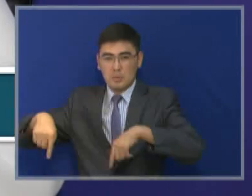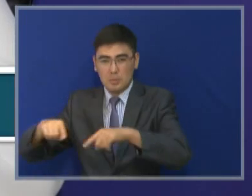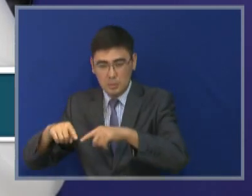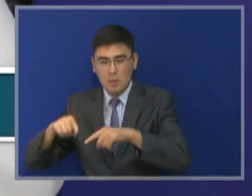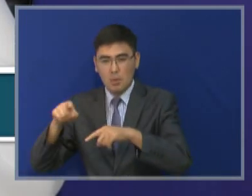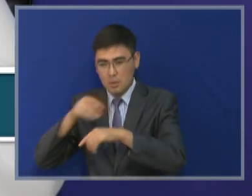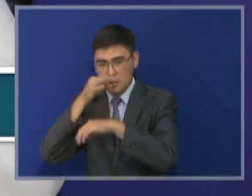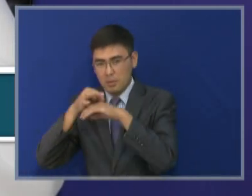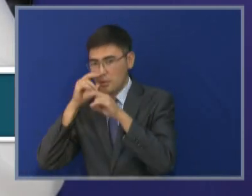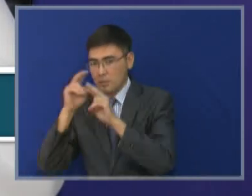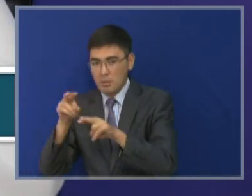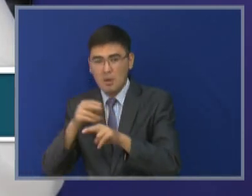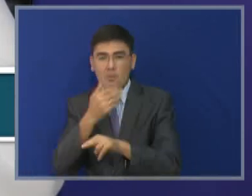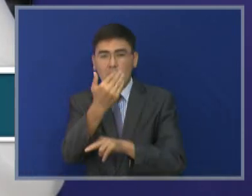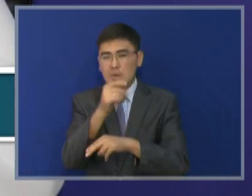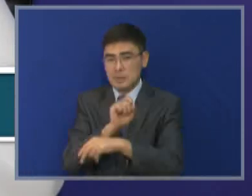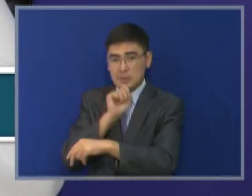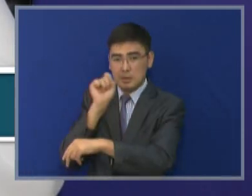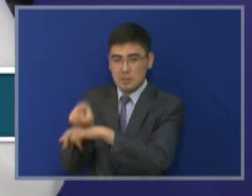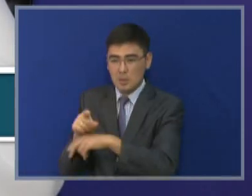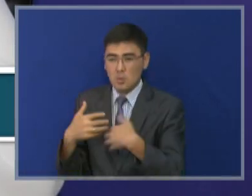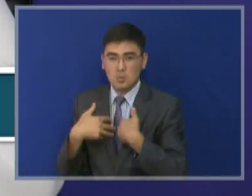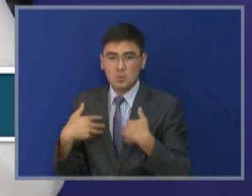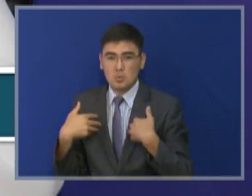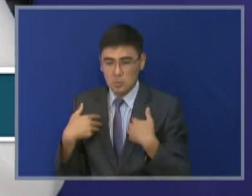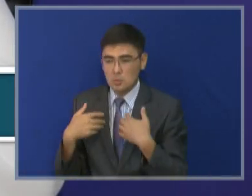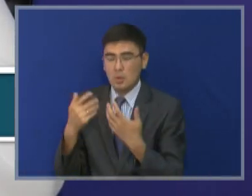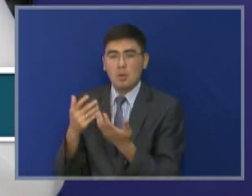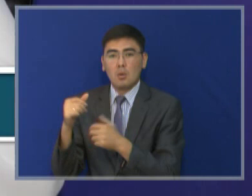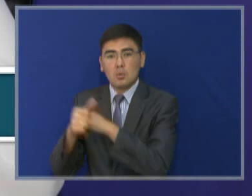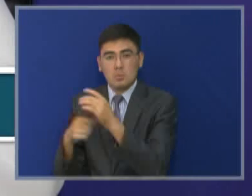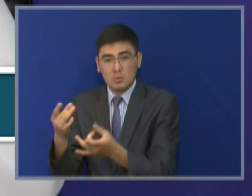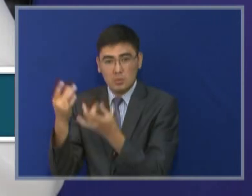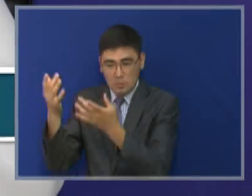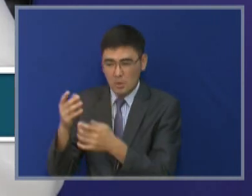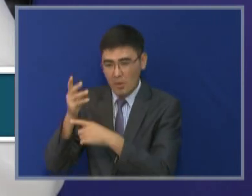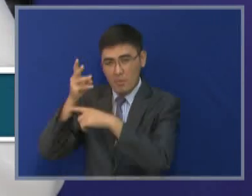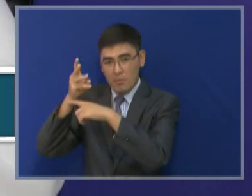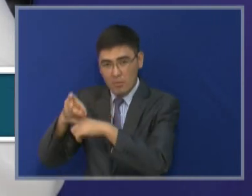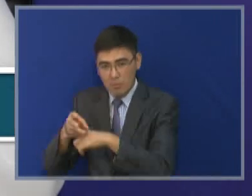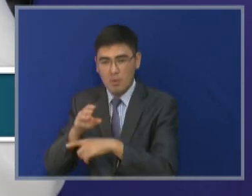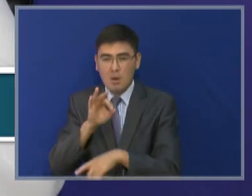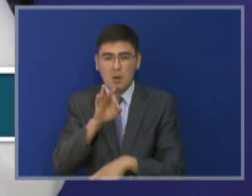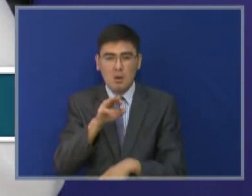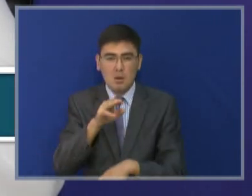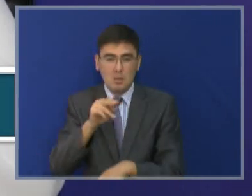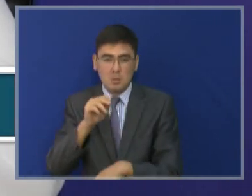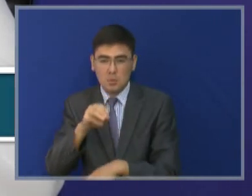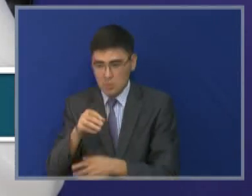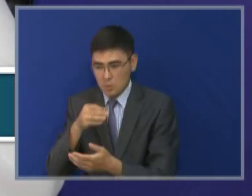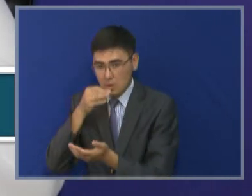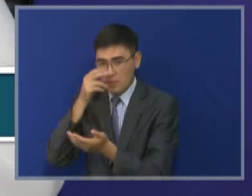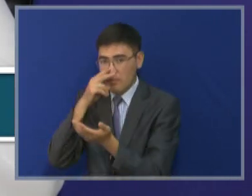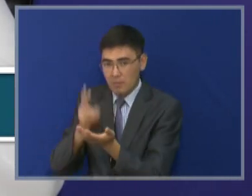малыңызды, тапсырысқа түскен құрбан малыңызды видео есеп арқылы, немесе видео көрсетілім арқылы